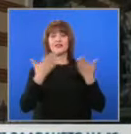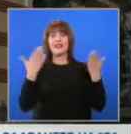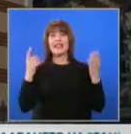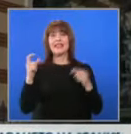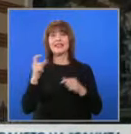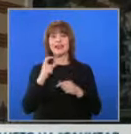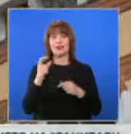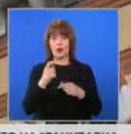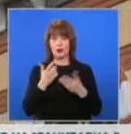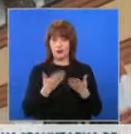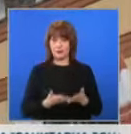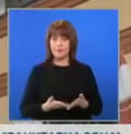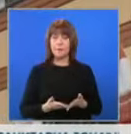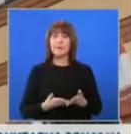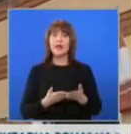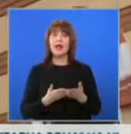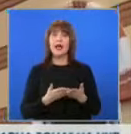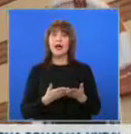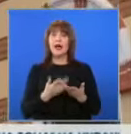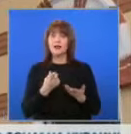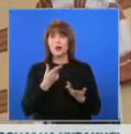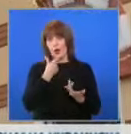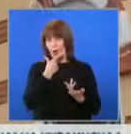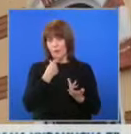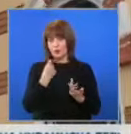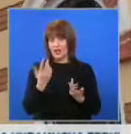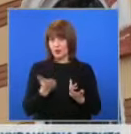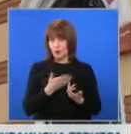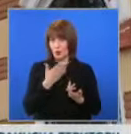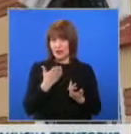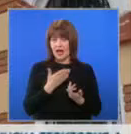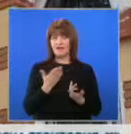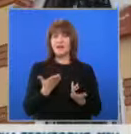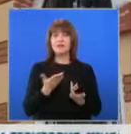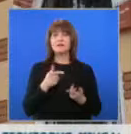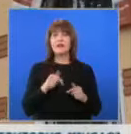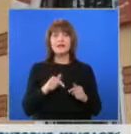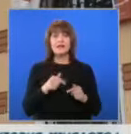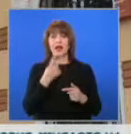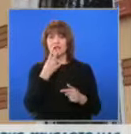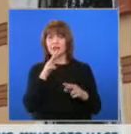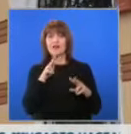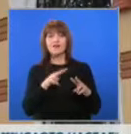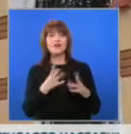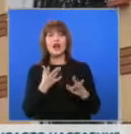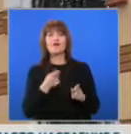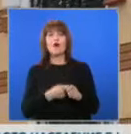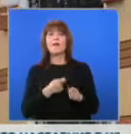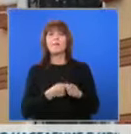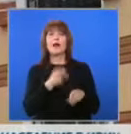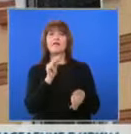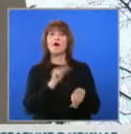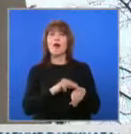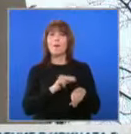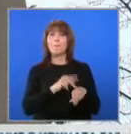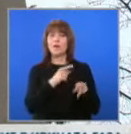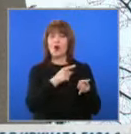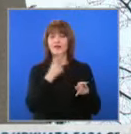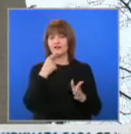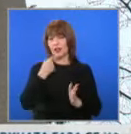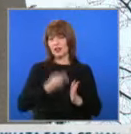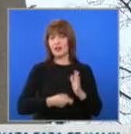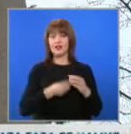Антоний пък подкрепи митрополит Николай, като каза, че го познава отдавна, бил му е викари и сега се вижда какво е направил в Пловдивската епархия с